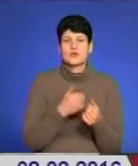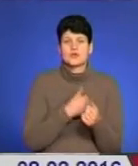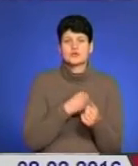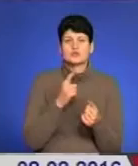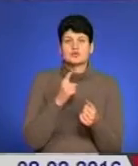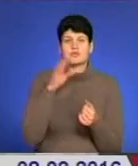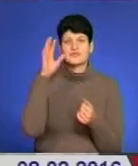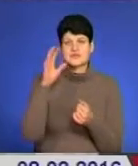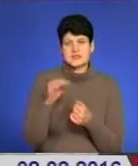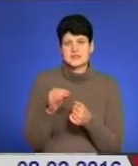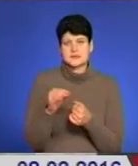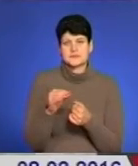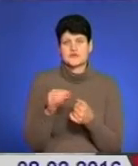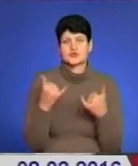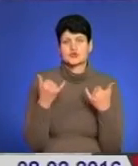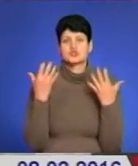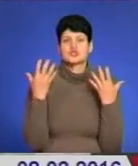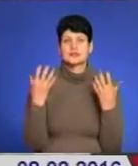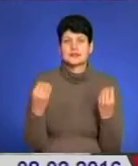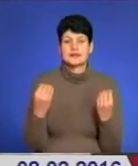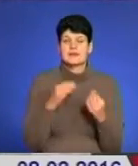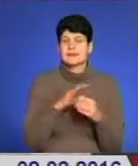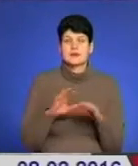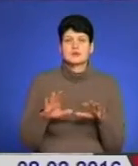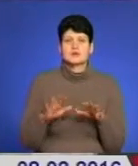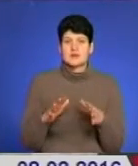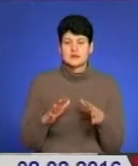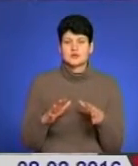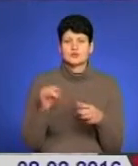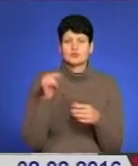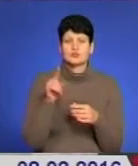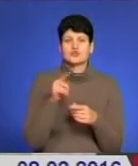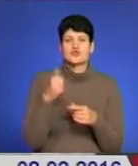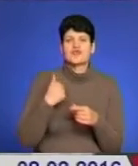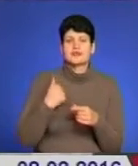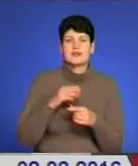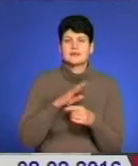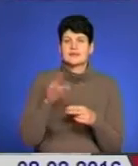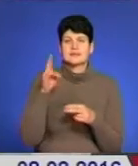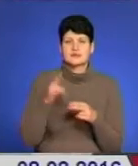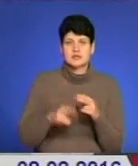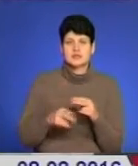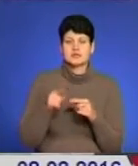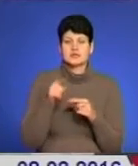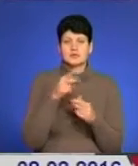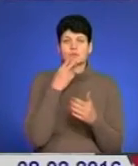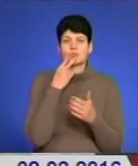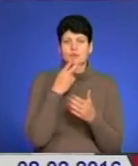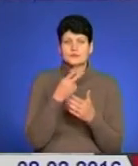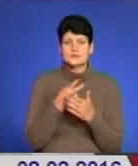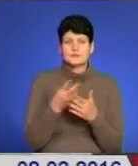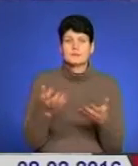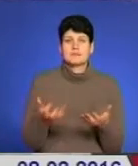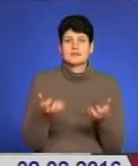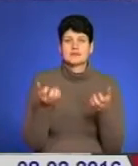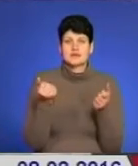всі на сьогоднішній день не розслаблялися, тому що ще війна не завершена. І таким чином ми демонструємо, показуємо